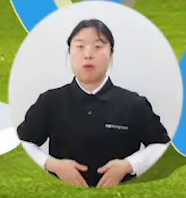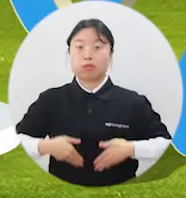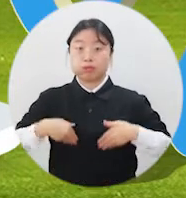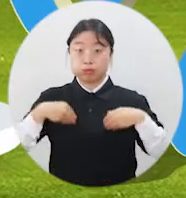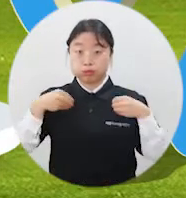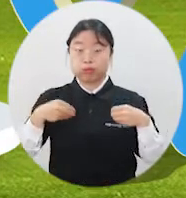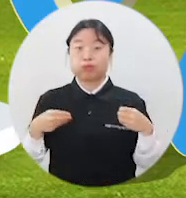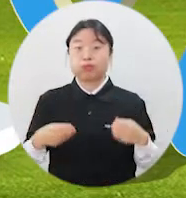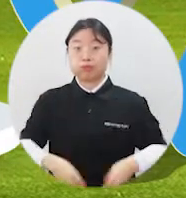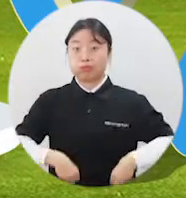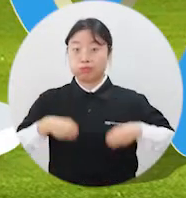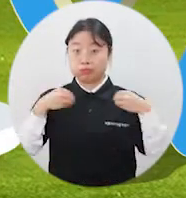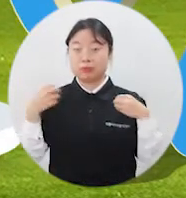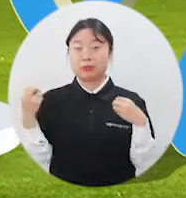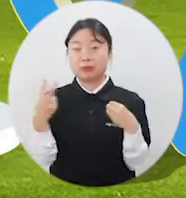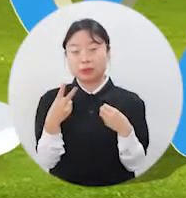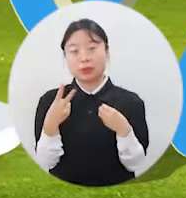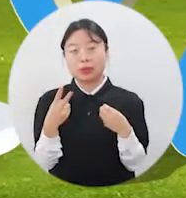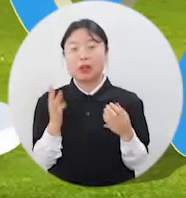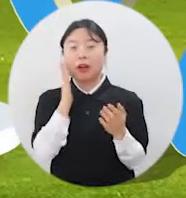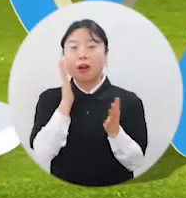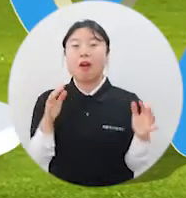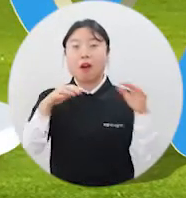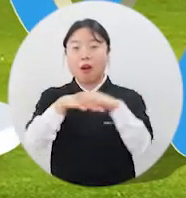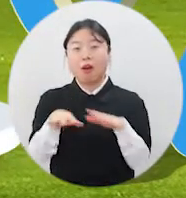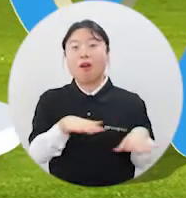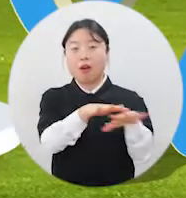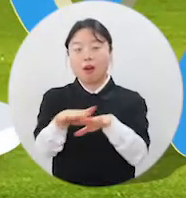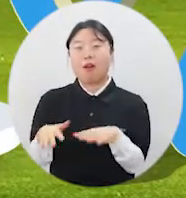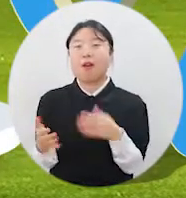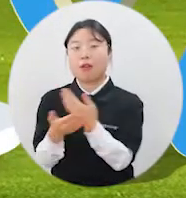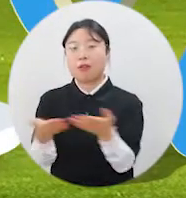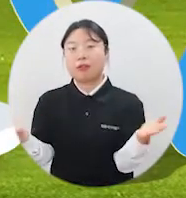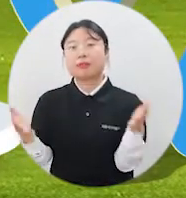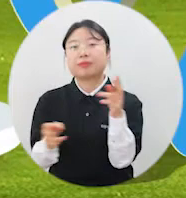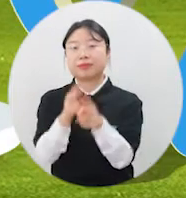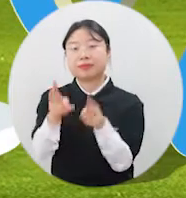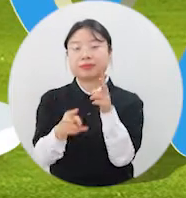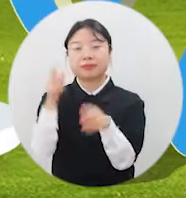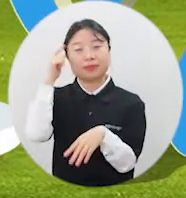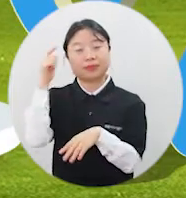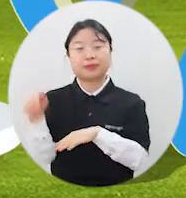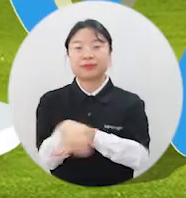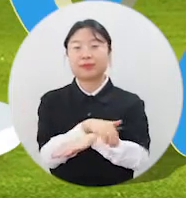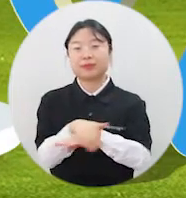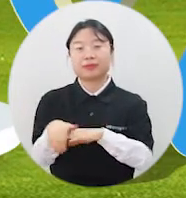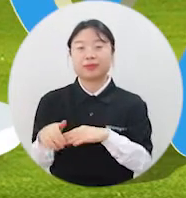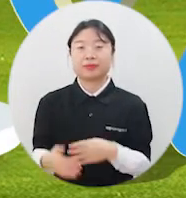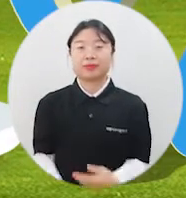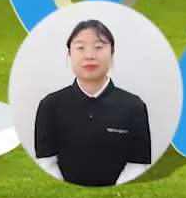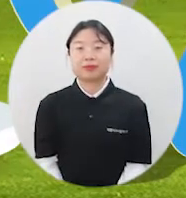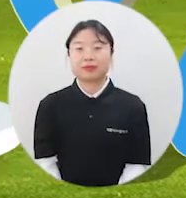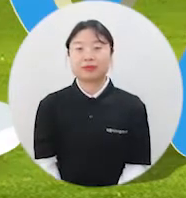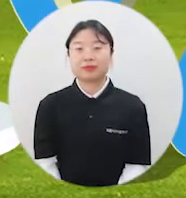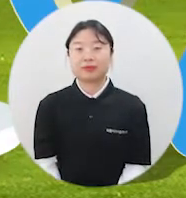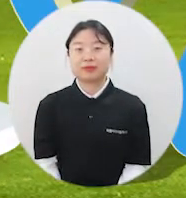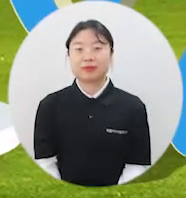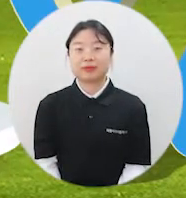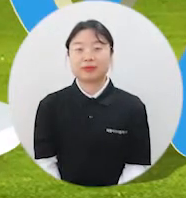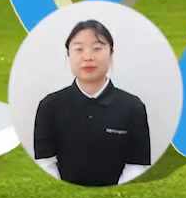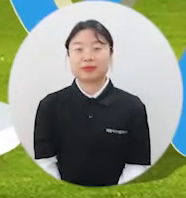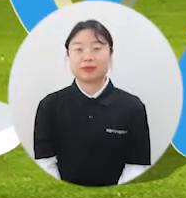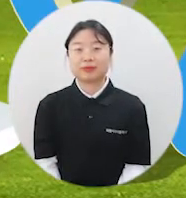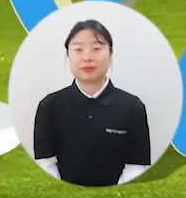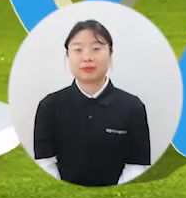행복하게 겨울나기를 위해 연말까지 전기매트 및 겨울 이불 전달, 사랑의 김장 나눔 행사 등 다양한